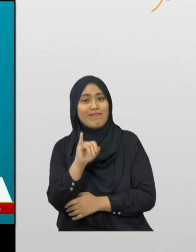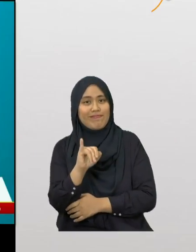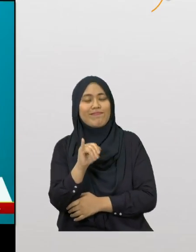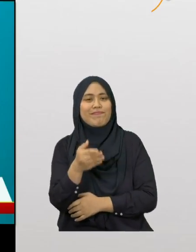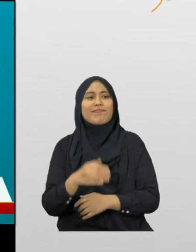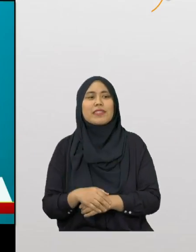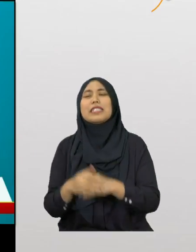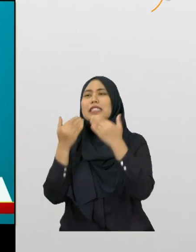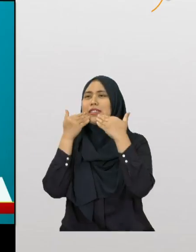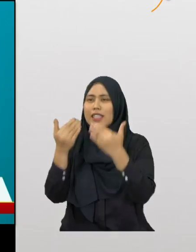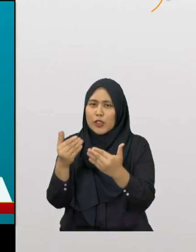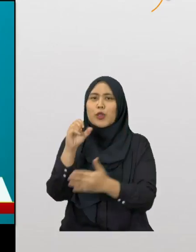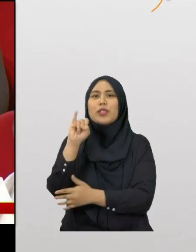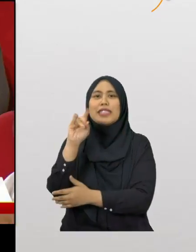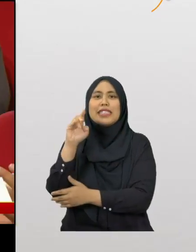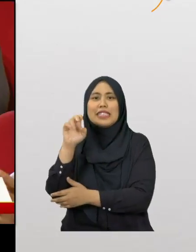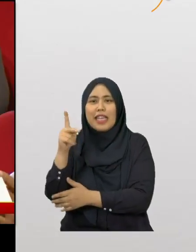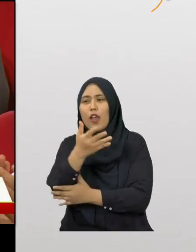Terima kasih Siddiq dan rakan-rakan anda.